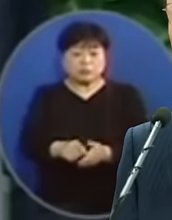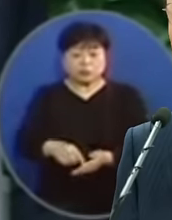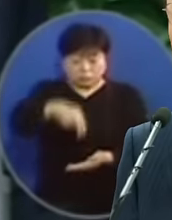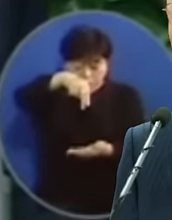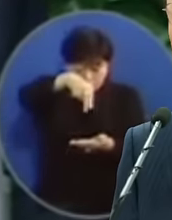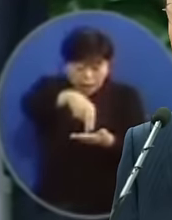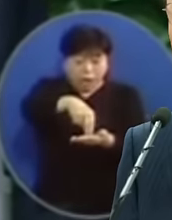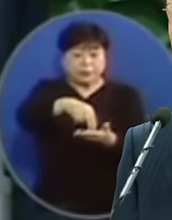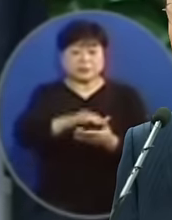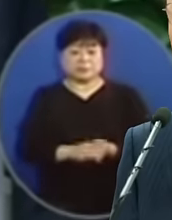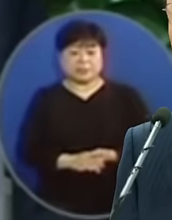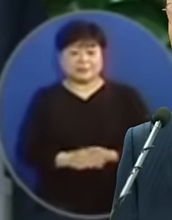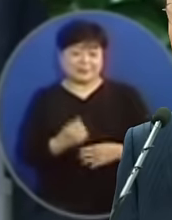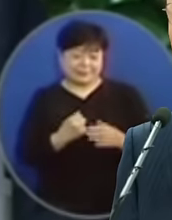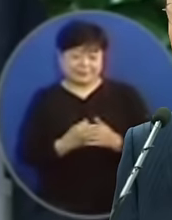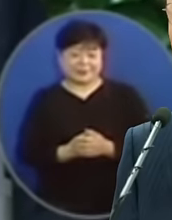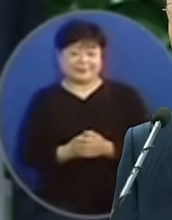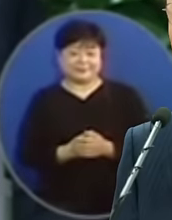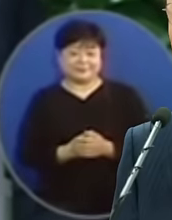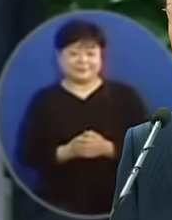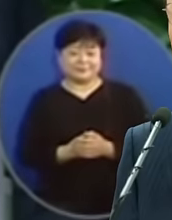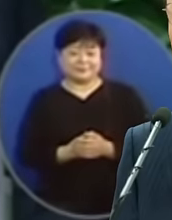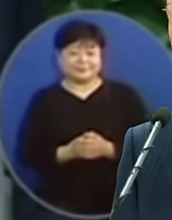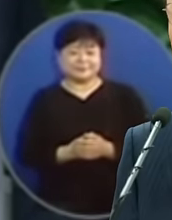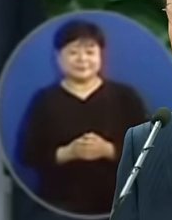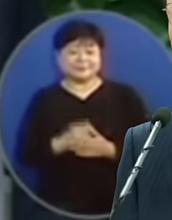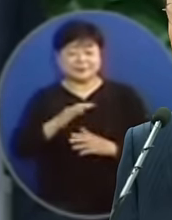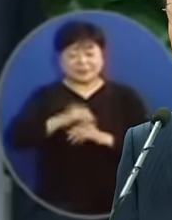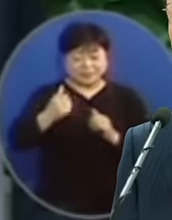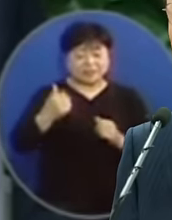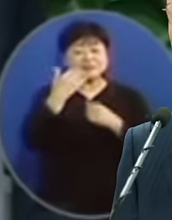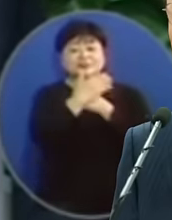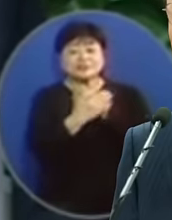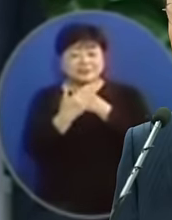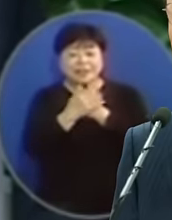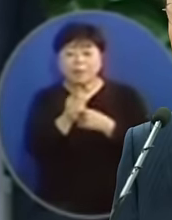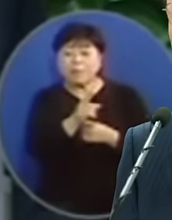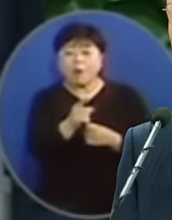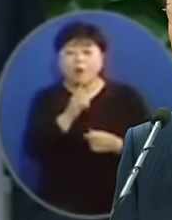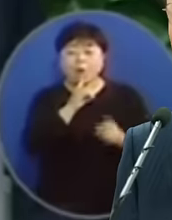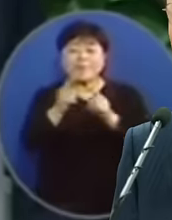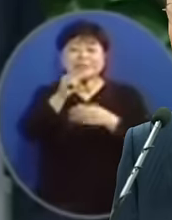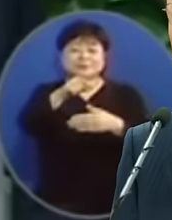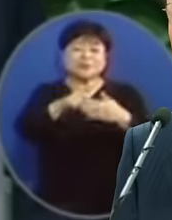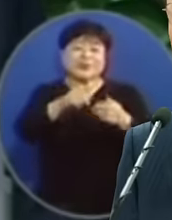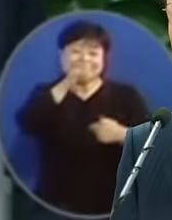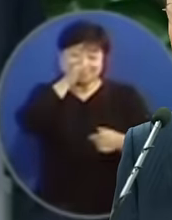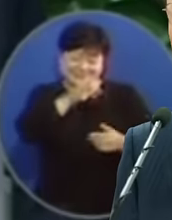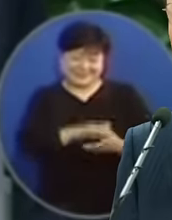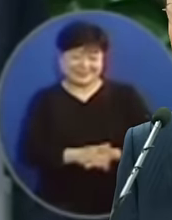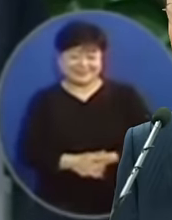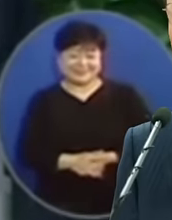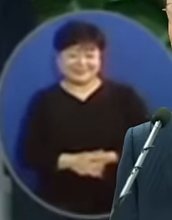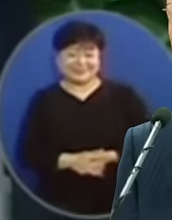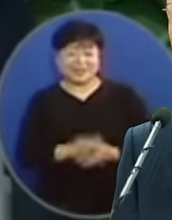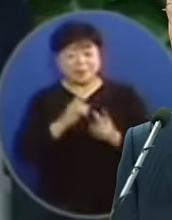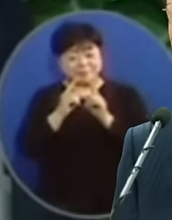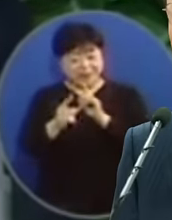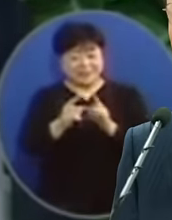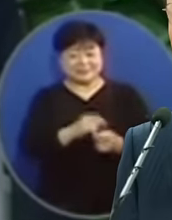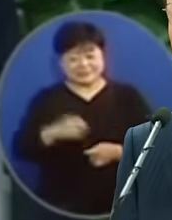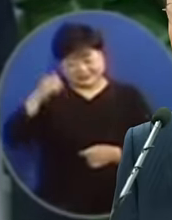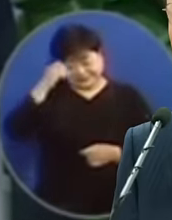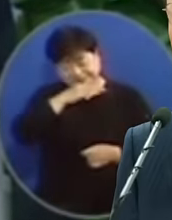되는 것입니다. 그러므로 그 저항할 수 있는 은혜가 어디 있느냐? 말씀 속에 있는 것입니다. 이 말씀을